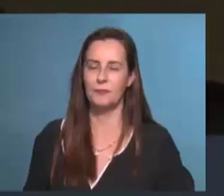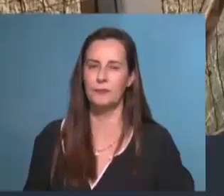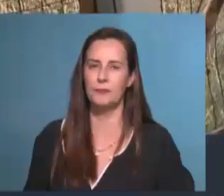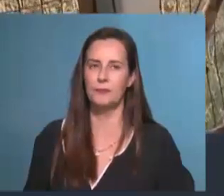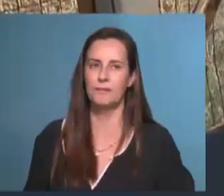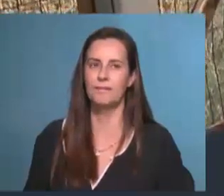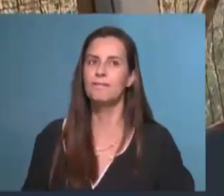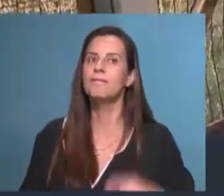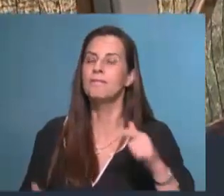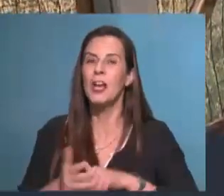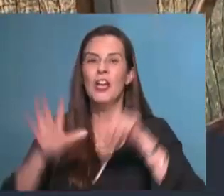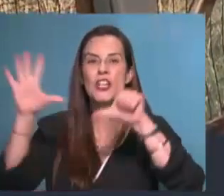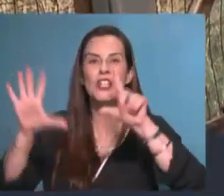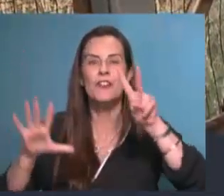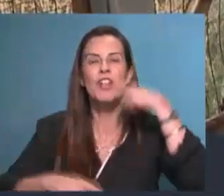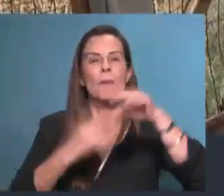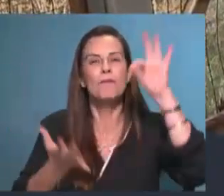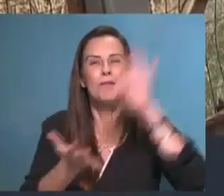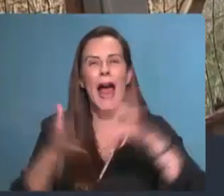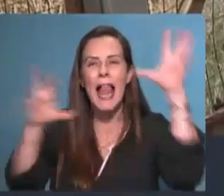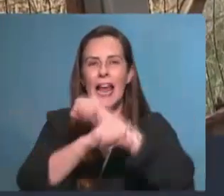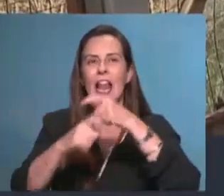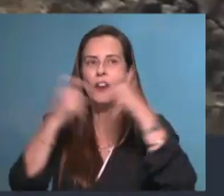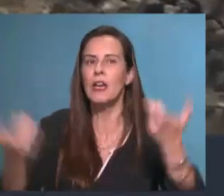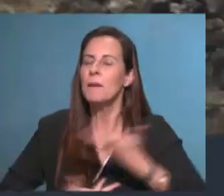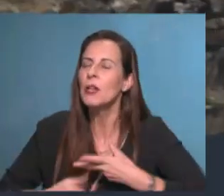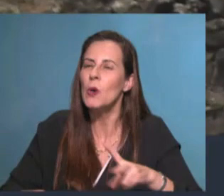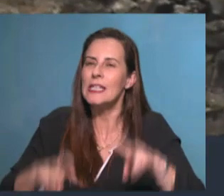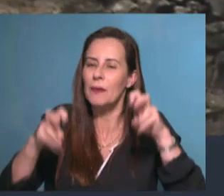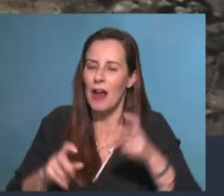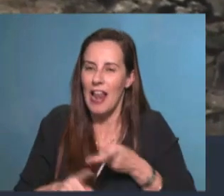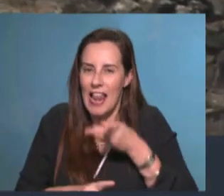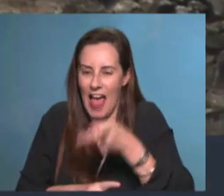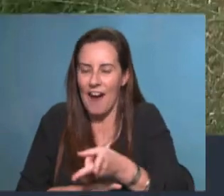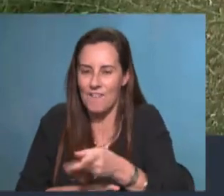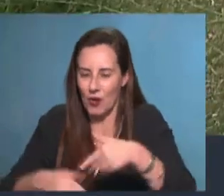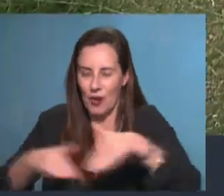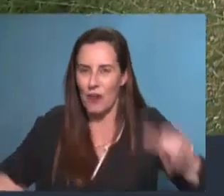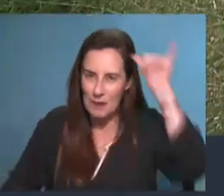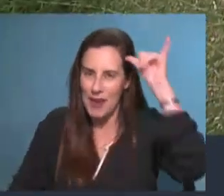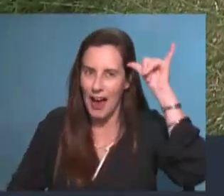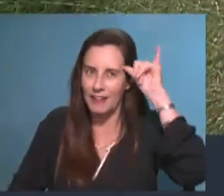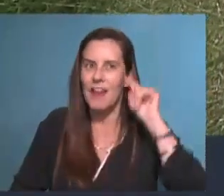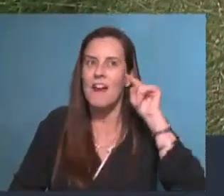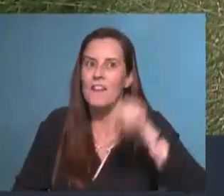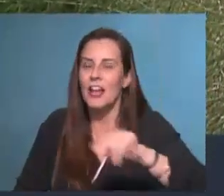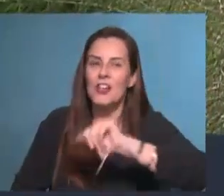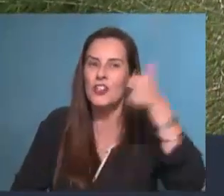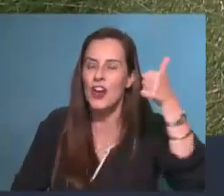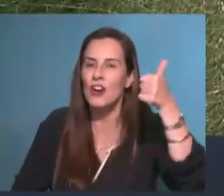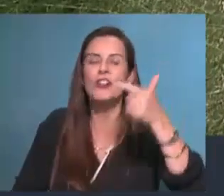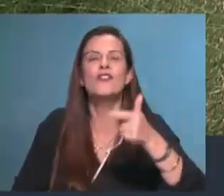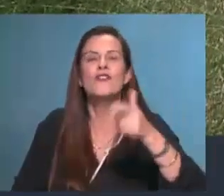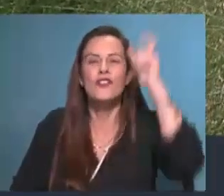במלאת 72 שנים לליל הגשרים, קיבלנו הזדמנות נדירה לחצות את גדר הגבול עם ירדן ולהגיע לראשונה לגשר שפוצצו